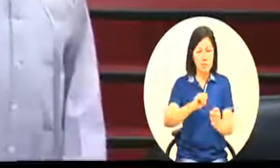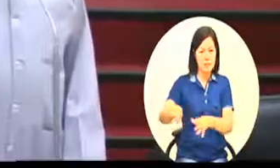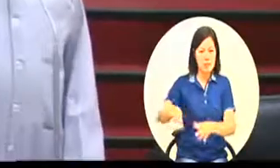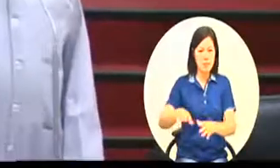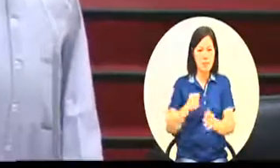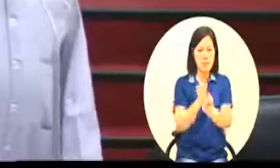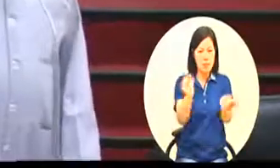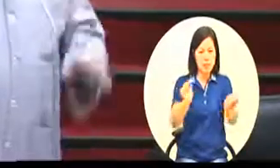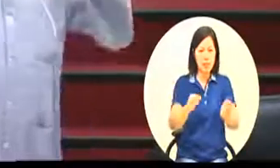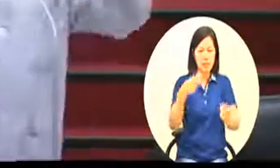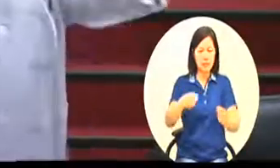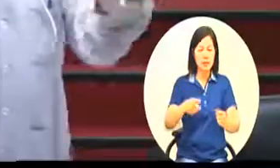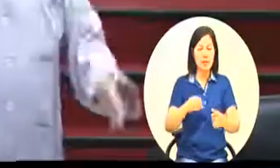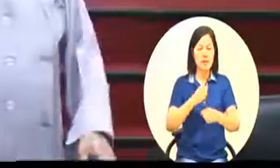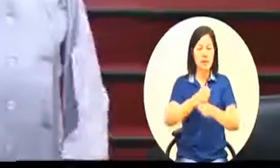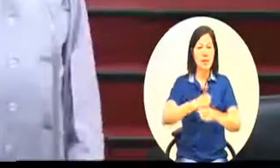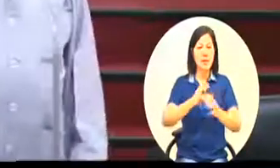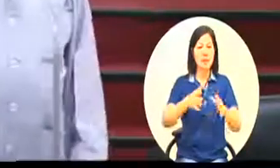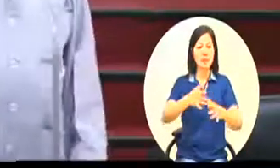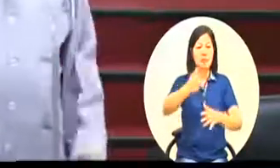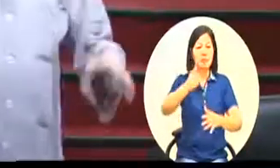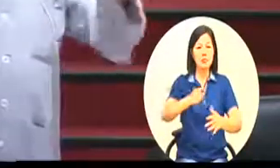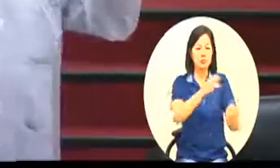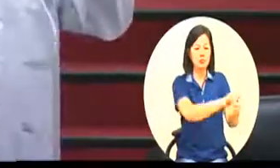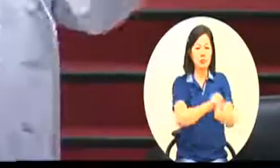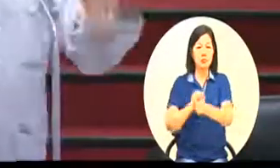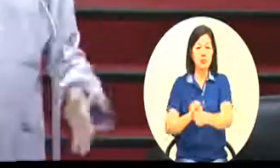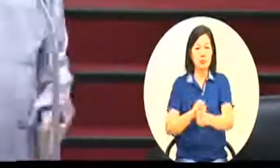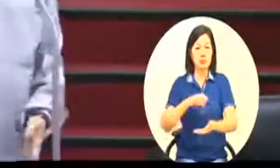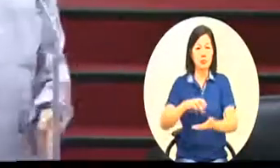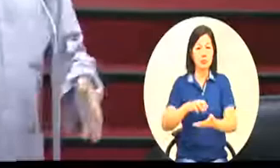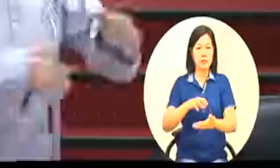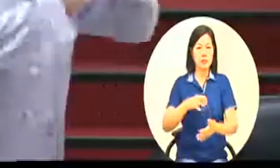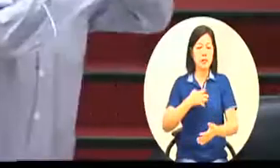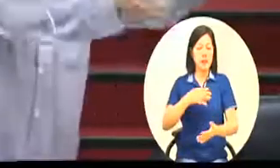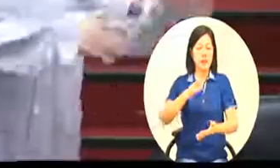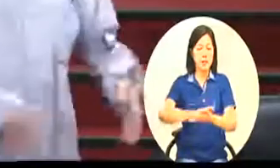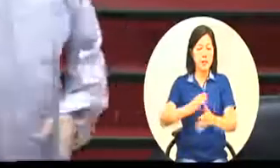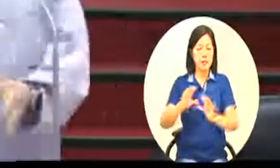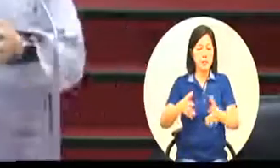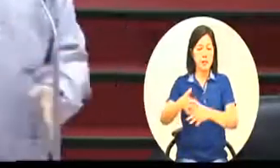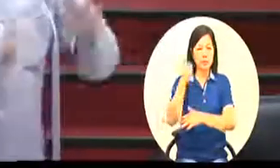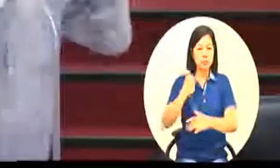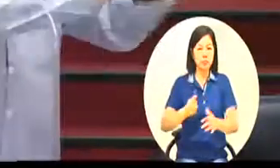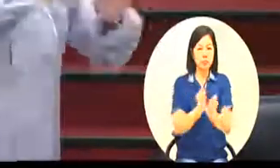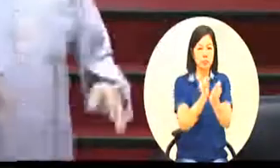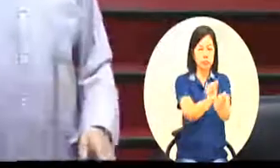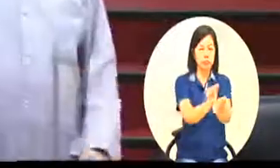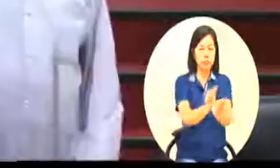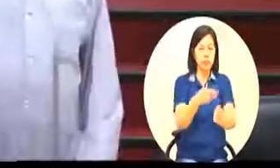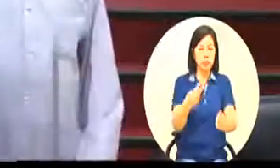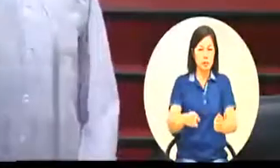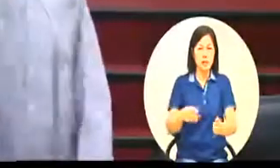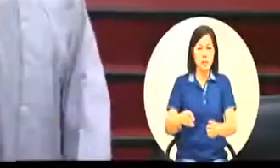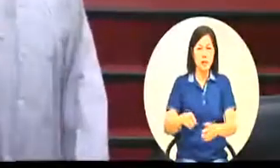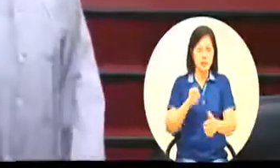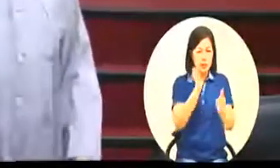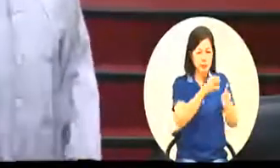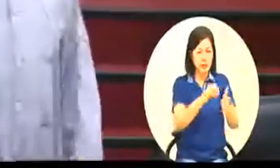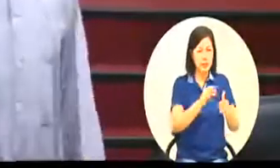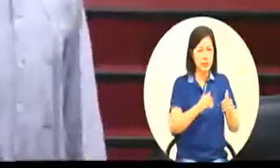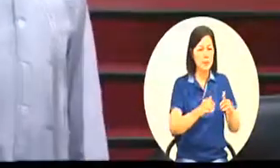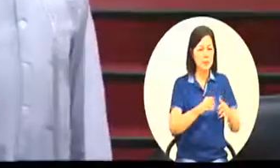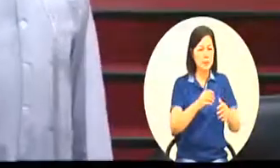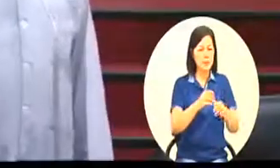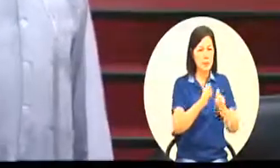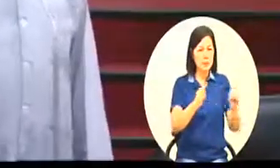来关。啊，结果呢？伊当阁另外互保外求伊国民党犯人，民进党煞要